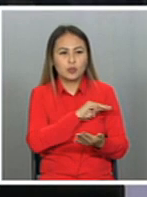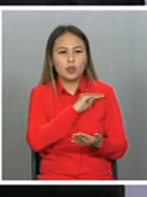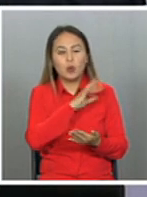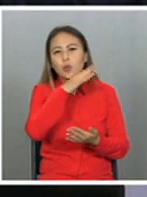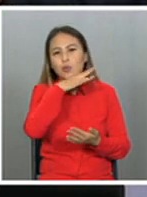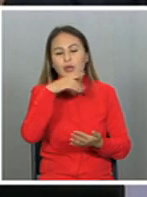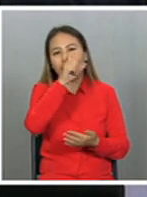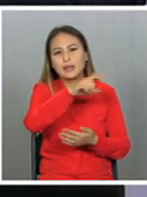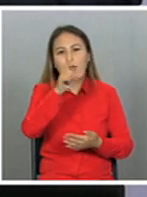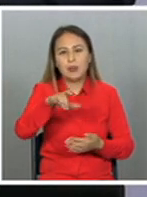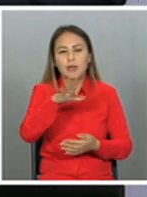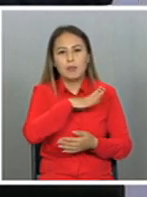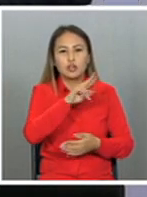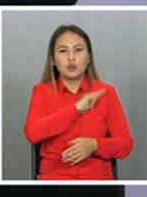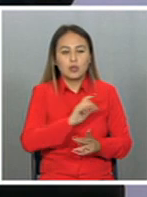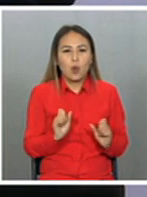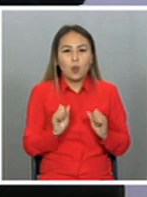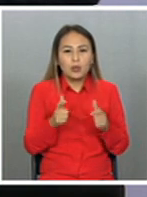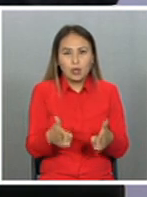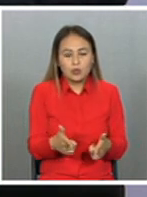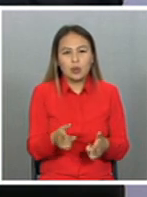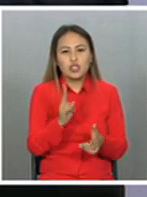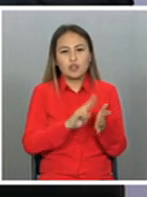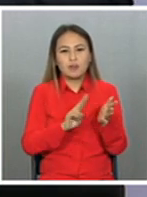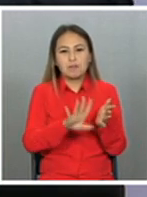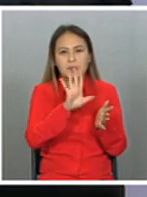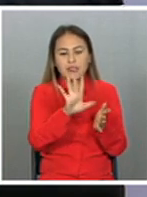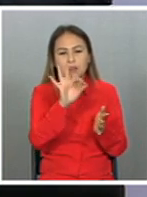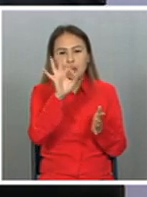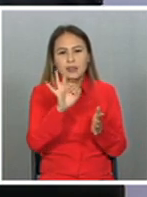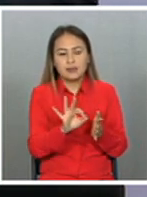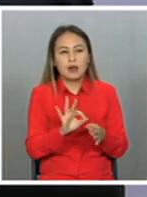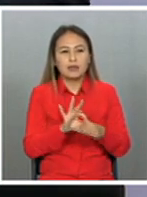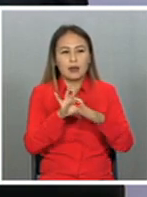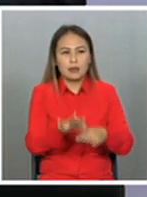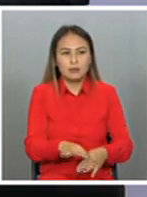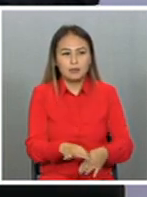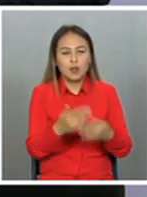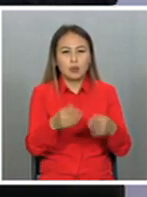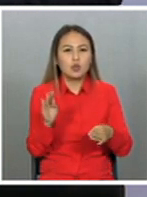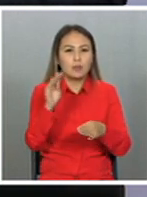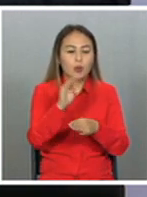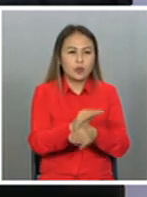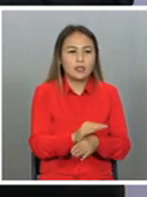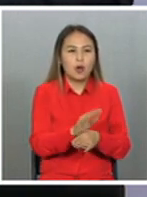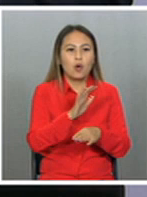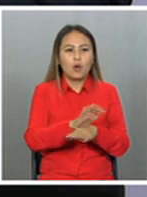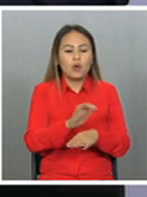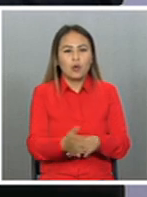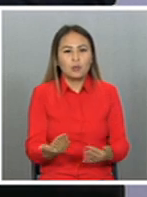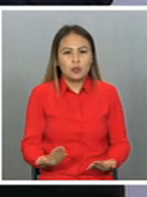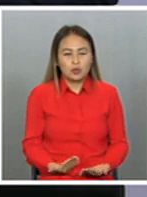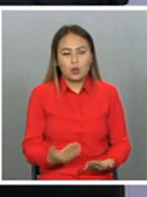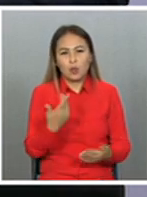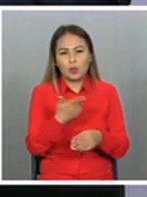көптеген азаматтардың жұмысқа орналасуы қызметін 75% атқарады. Сонымен қоса онда өмір сүру сапасы